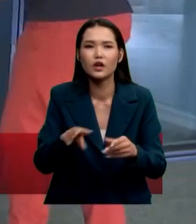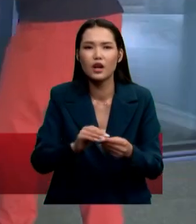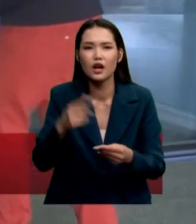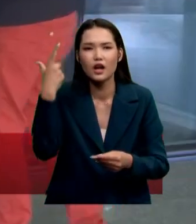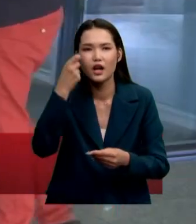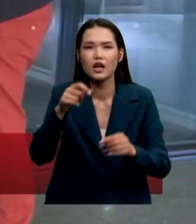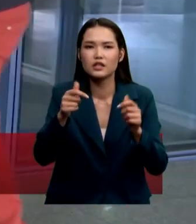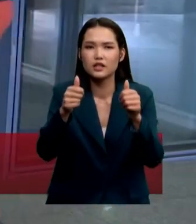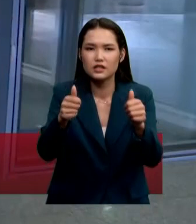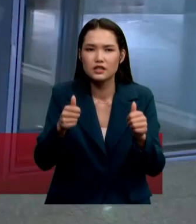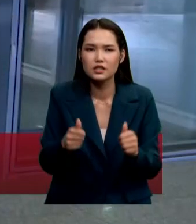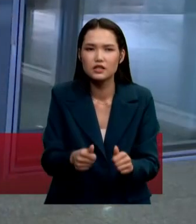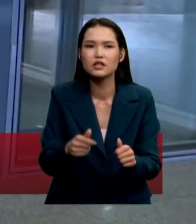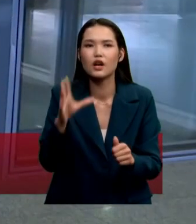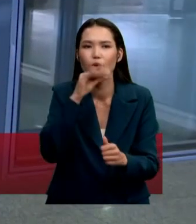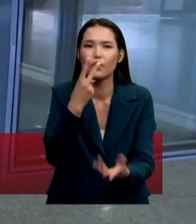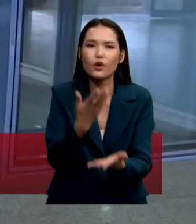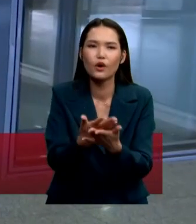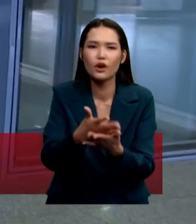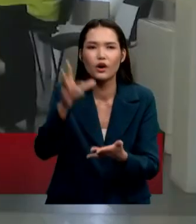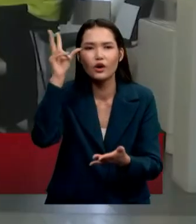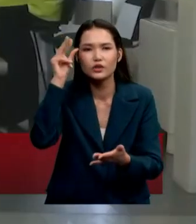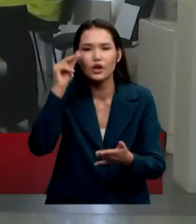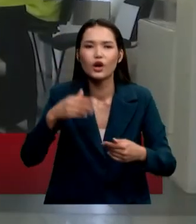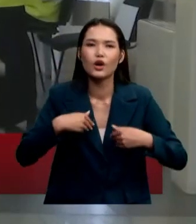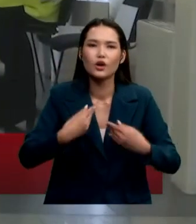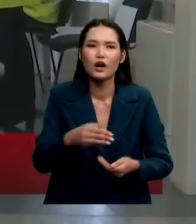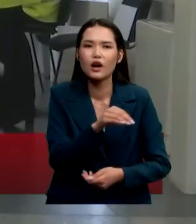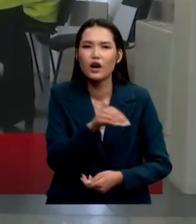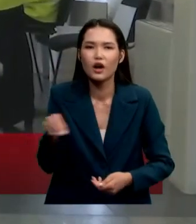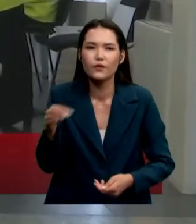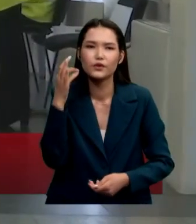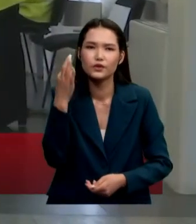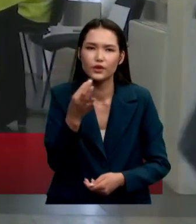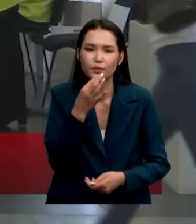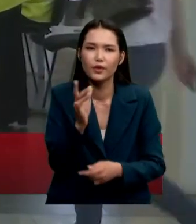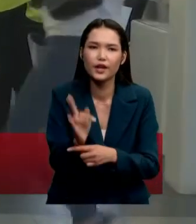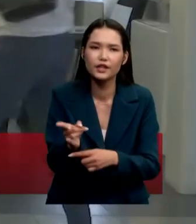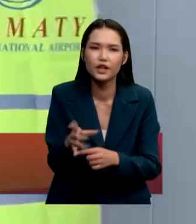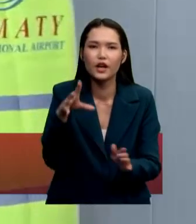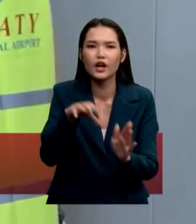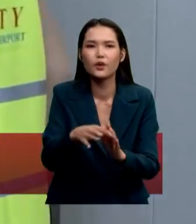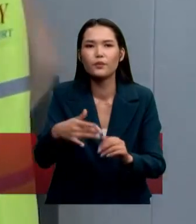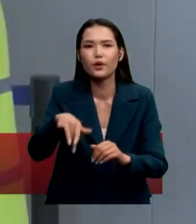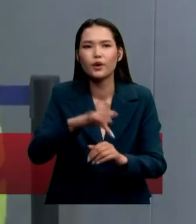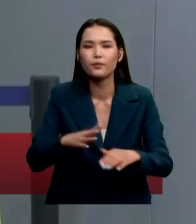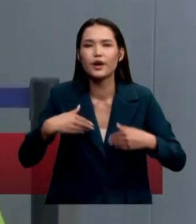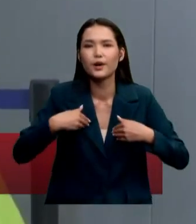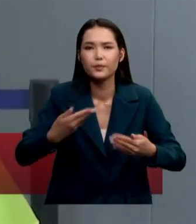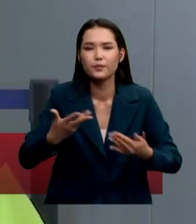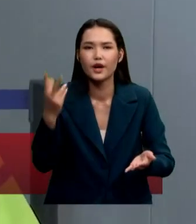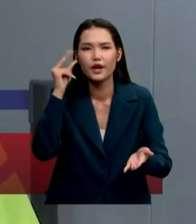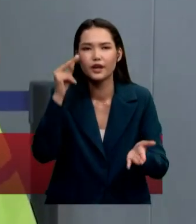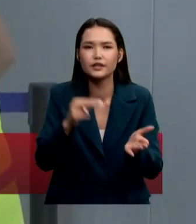информационные стенды и на буклетах укажут тарифы на услуги официальных операторов такси, включая городские и рекомендуемые